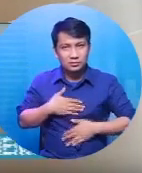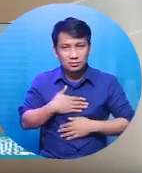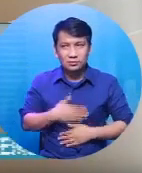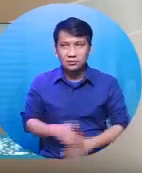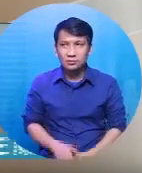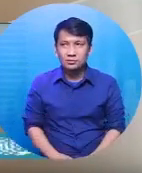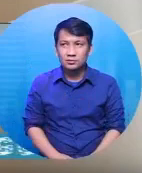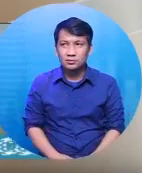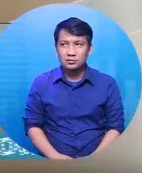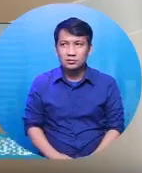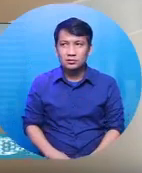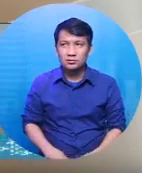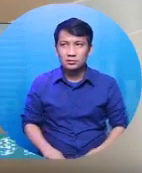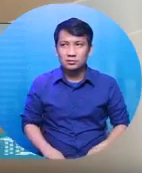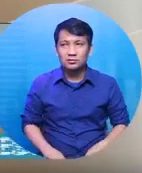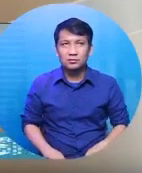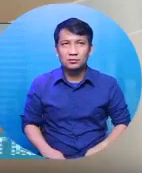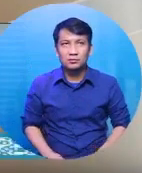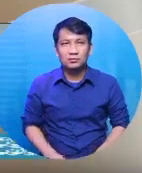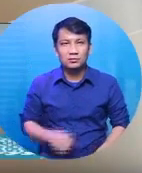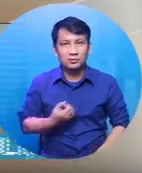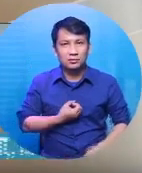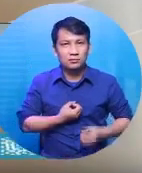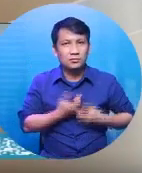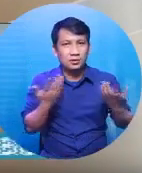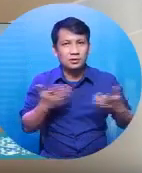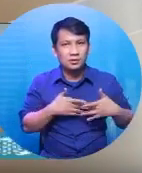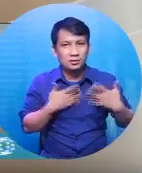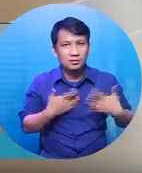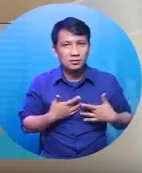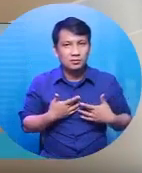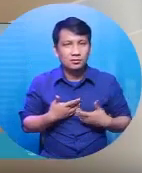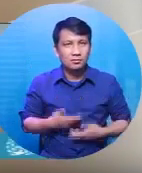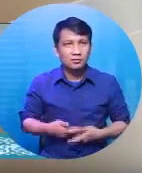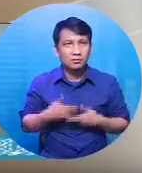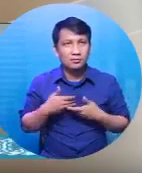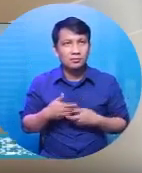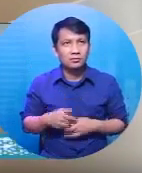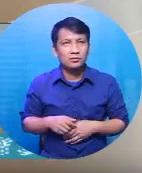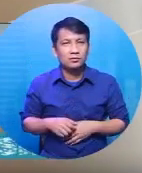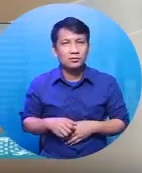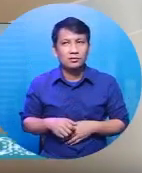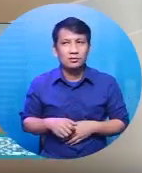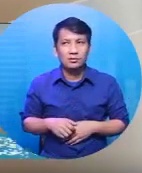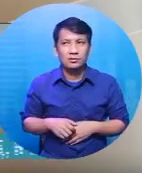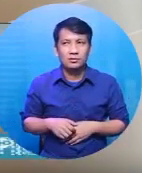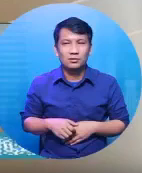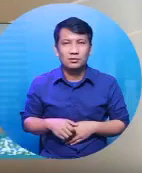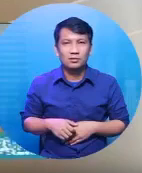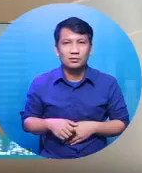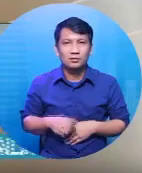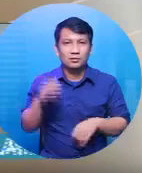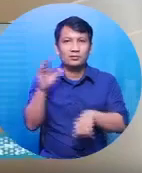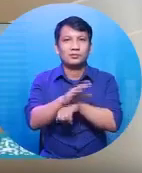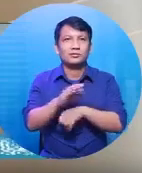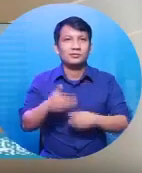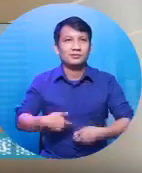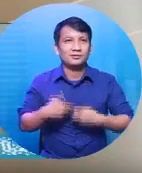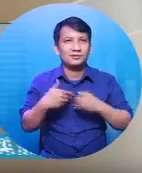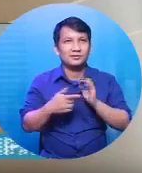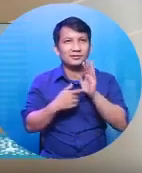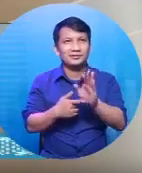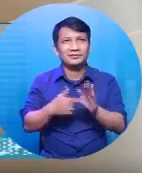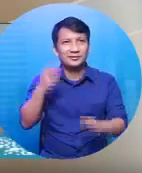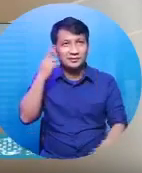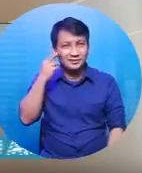doon. Gusto ko bigyan niya ako. Gusto ko bukas sa puso niya. Very okay. Proud ako, sir. Palagi ko siyang pinagdadasal para maliwanagan